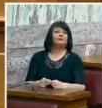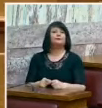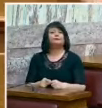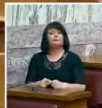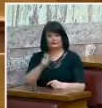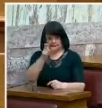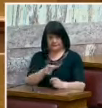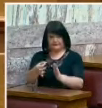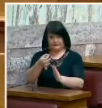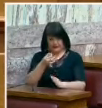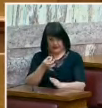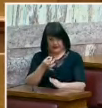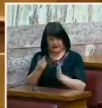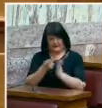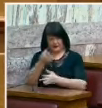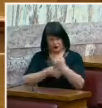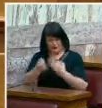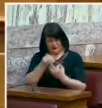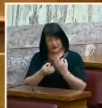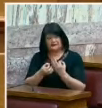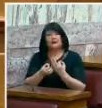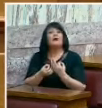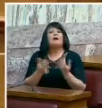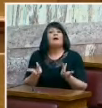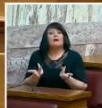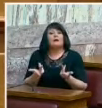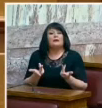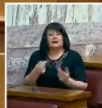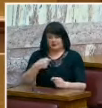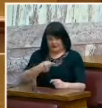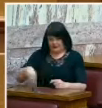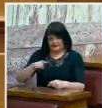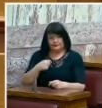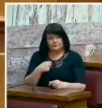Αναφερθήκατε στη δευτερολογία σας στο γεγονός ότι εμείς